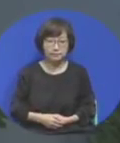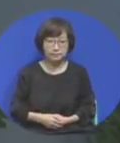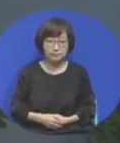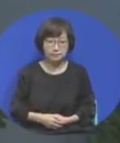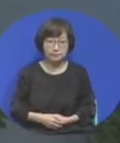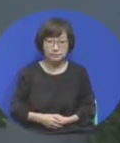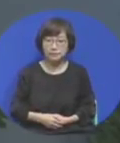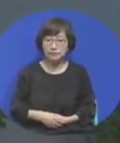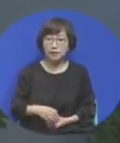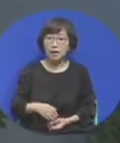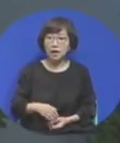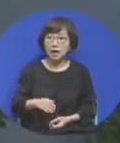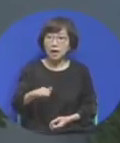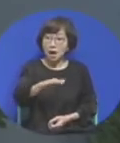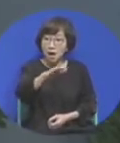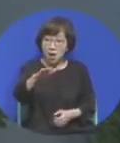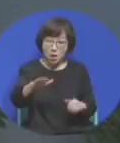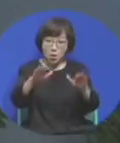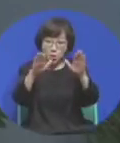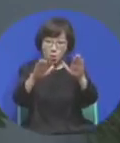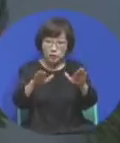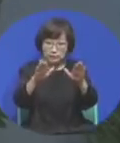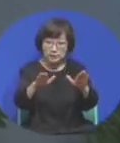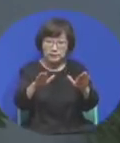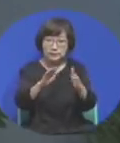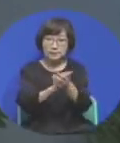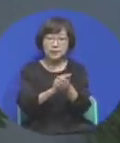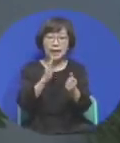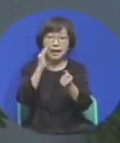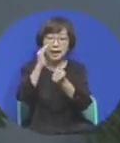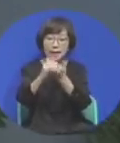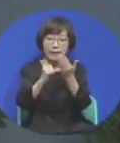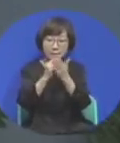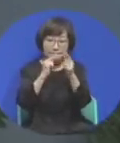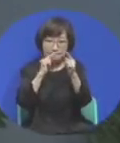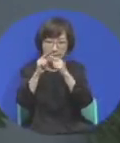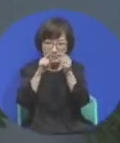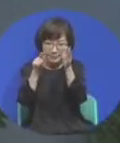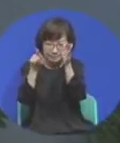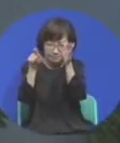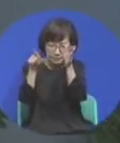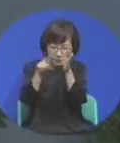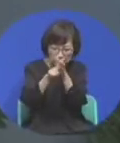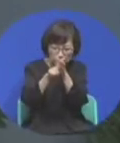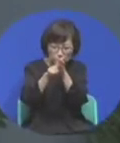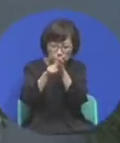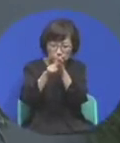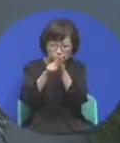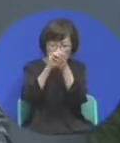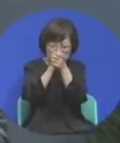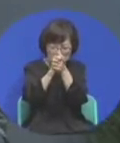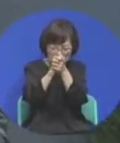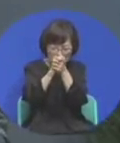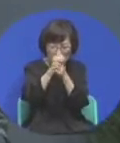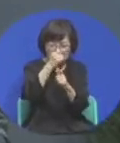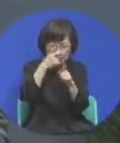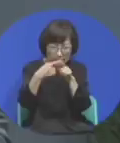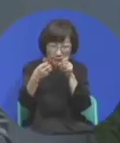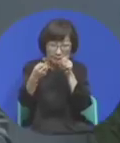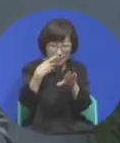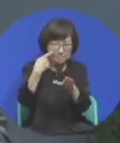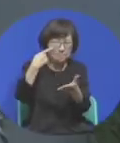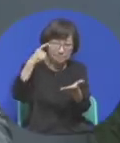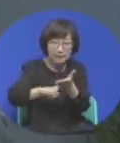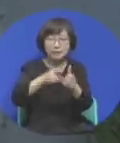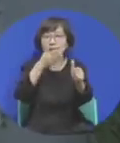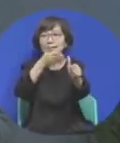God's anticlimax요. word and rise? It's 오늘 말씀 듣고 기도하다가 답을 얻는 겁니다. At this time today, hold on to God's word 그렇죠. and in prayer, find